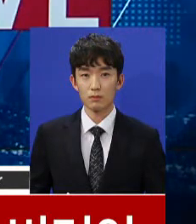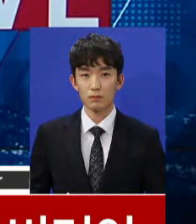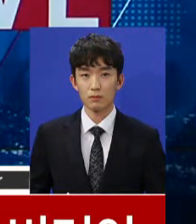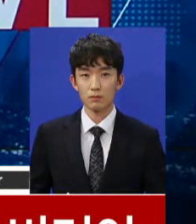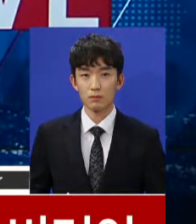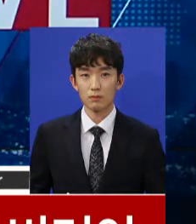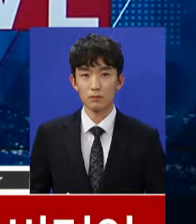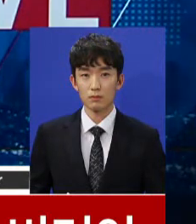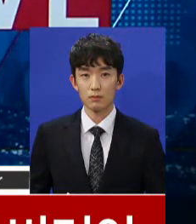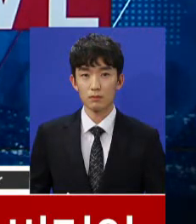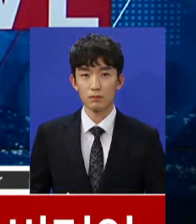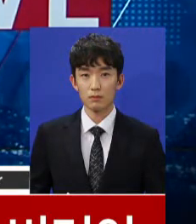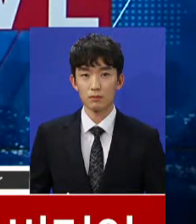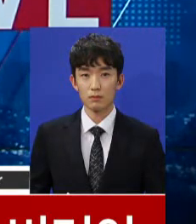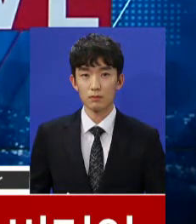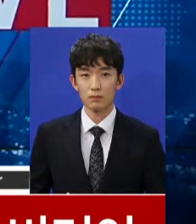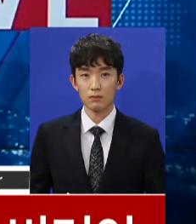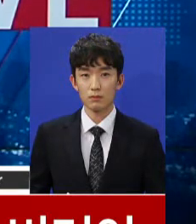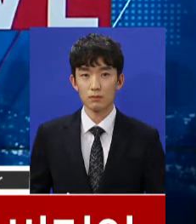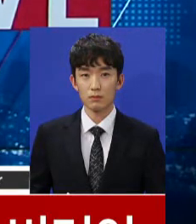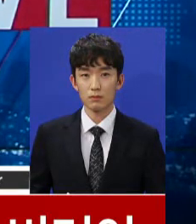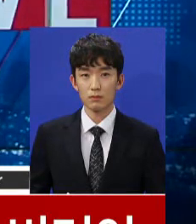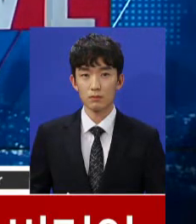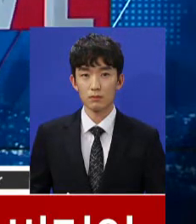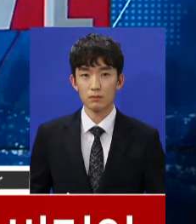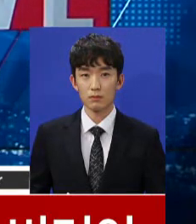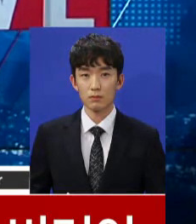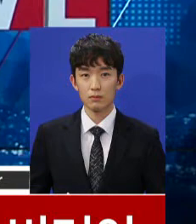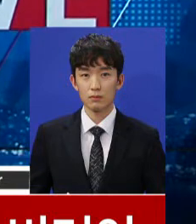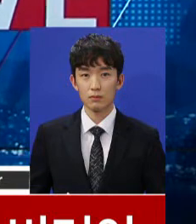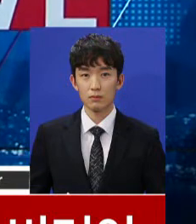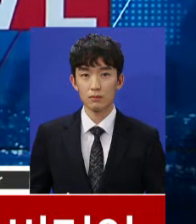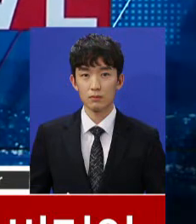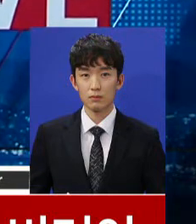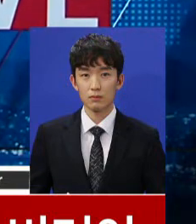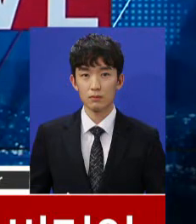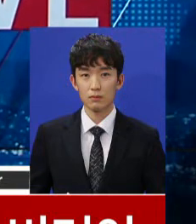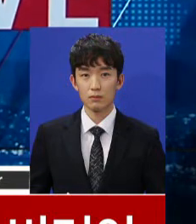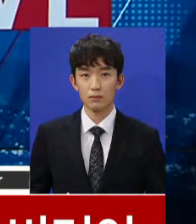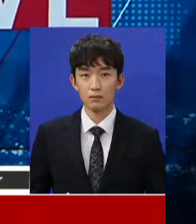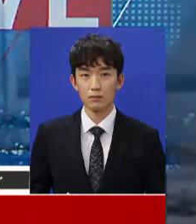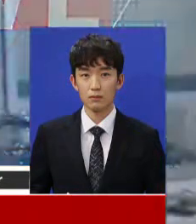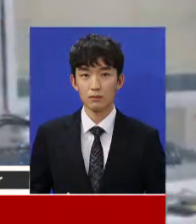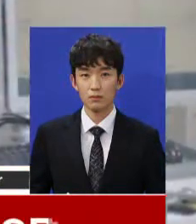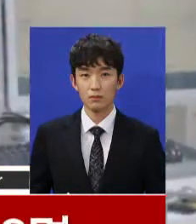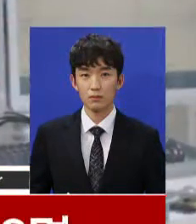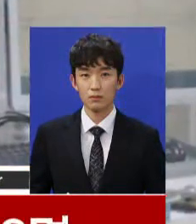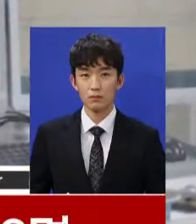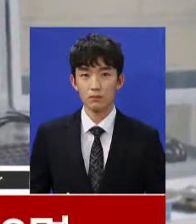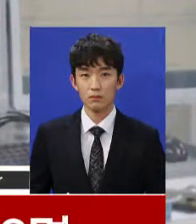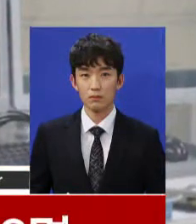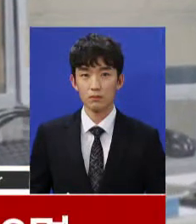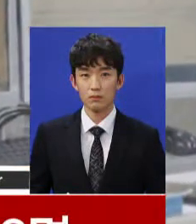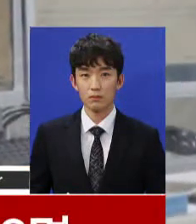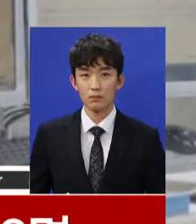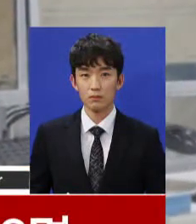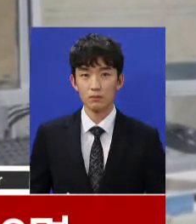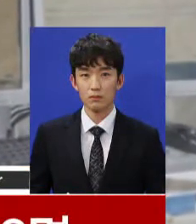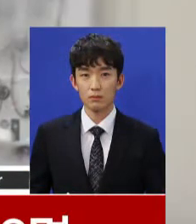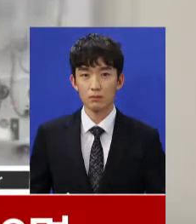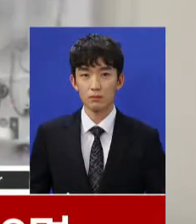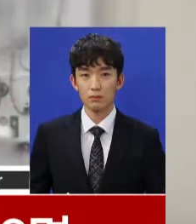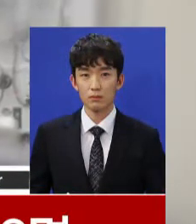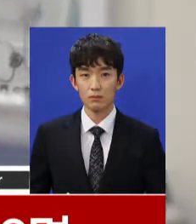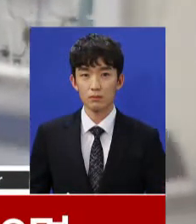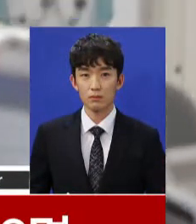현황도 살펴보죠. 얼마나 늘었습니까? 네, 질병관리본부는 29일 0시 기준 전국 확진자 수가